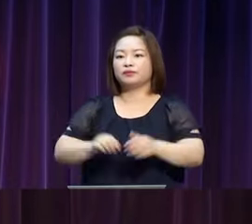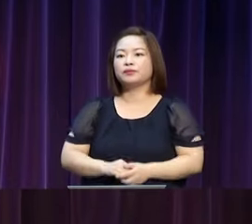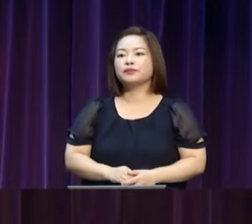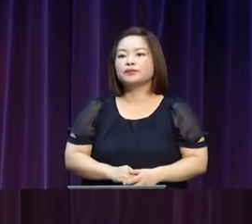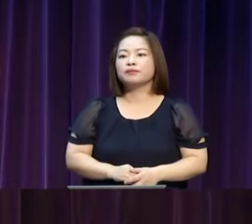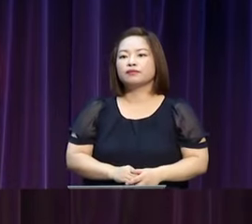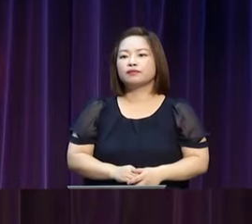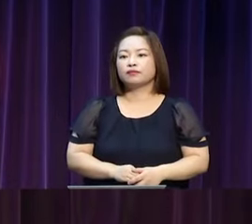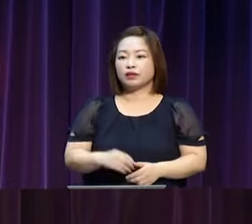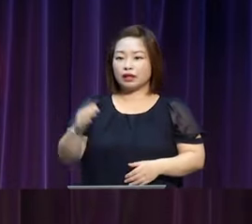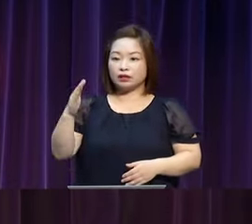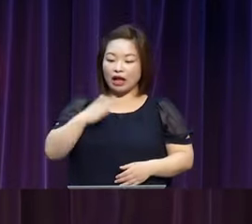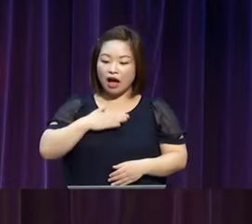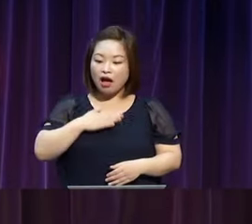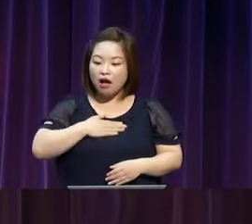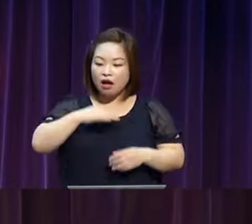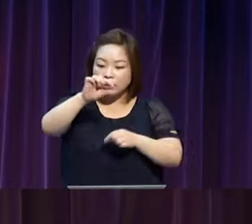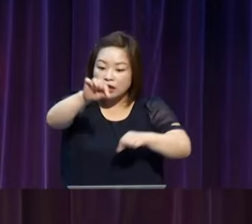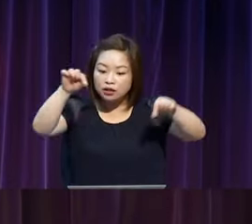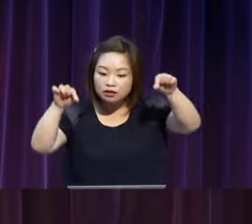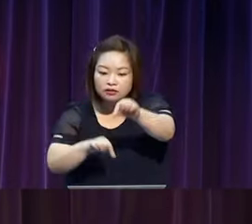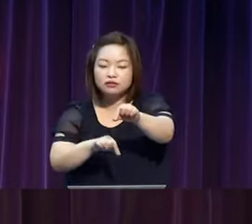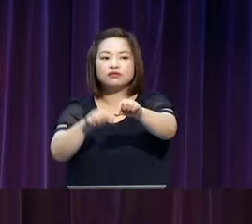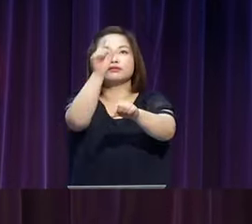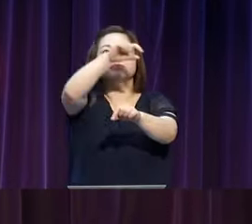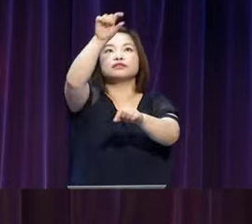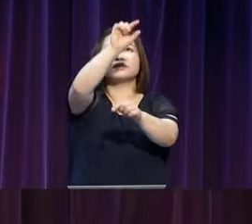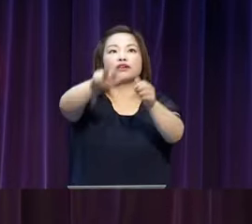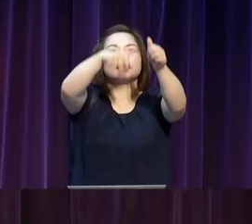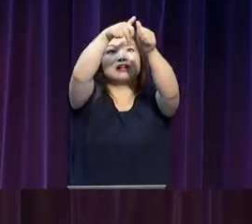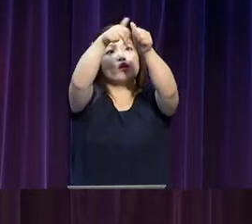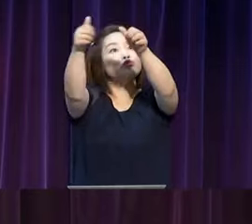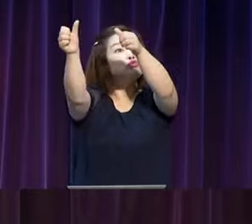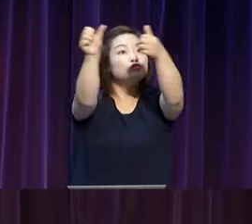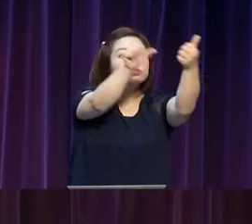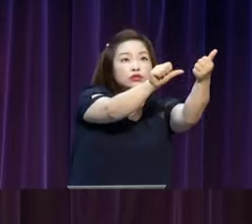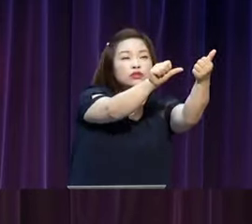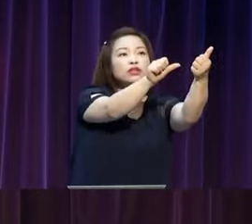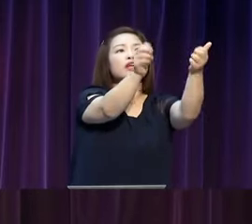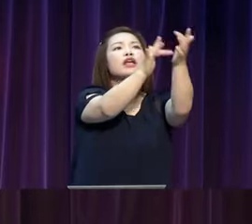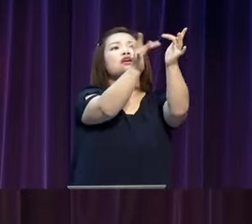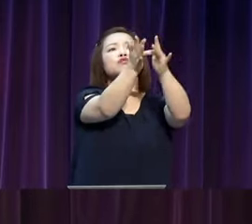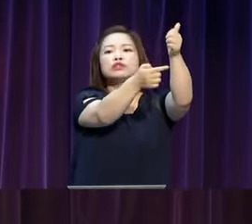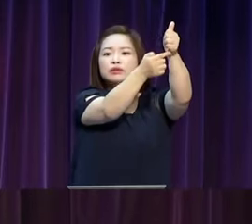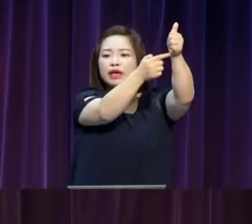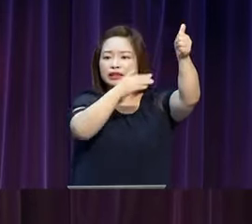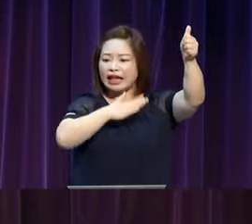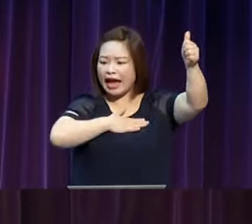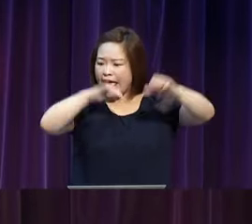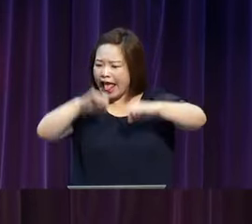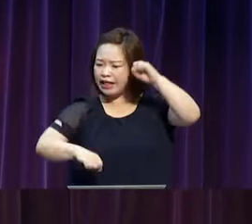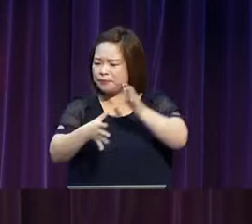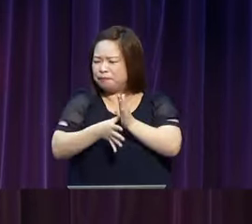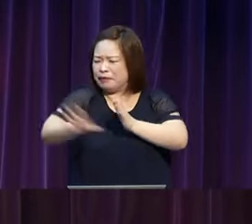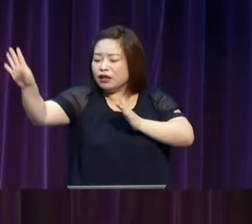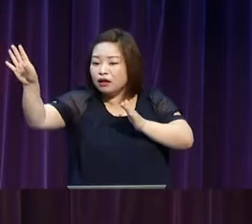그러면 내 대신 죽어주신 예수님이 나의 잘못된 생활 때문에 욕먹을 수